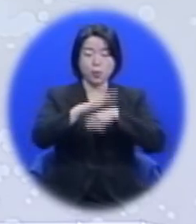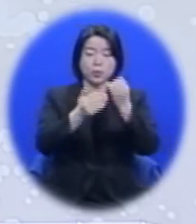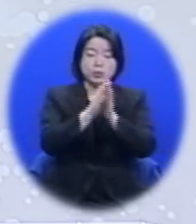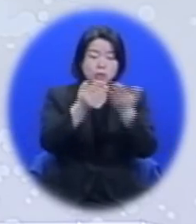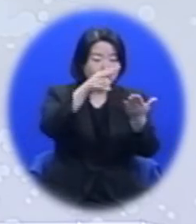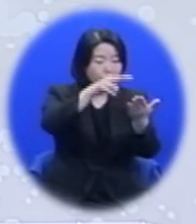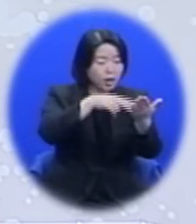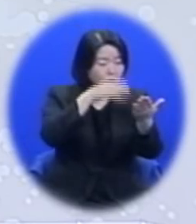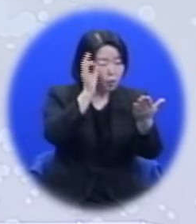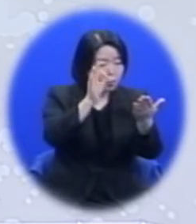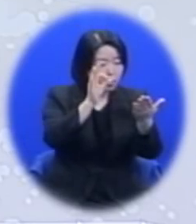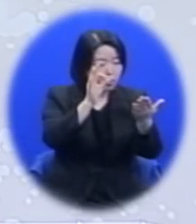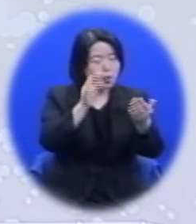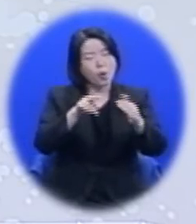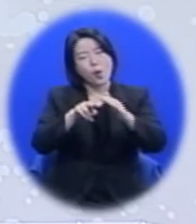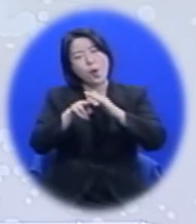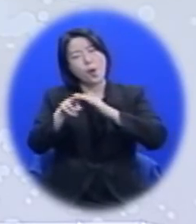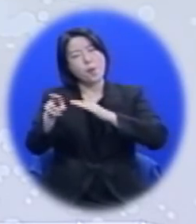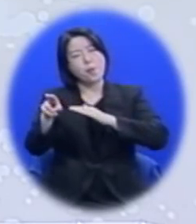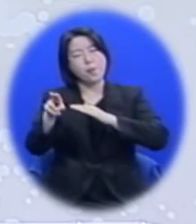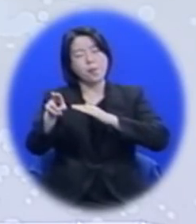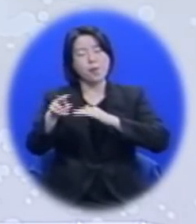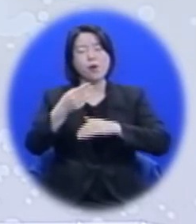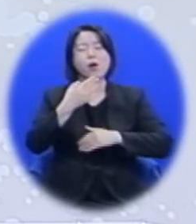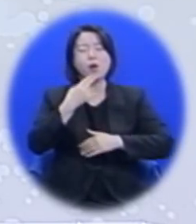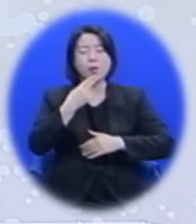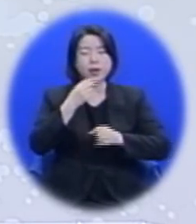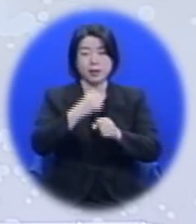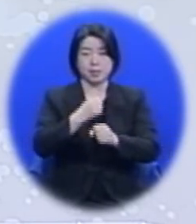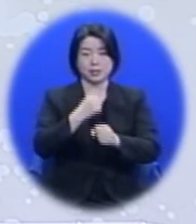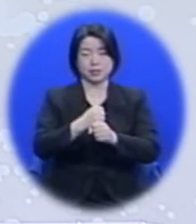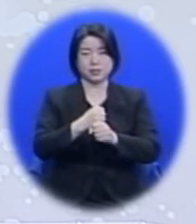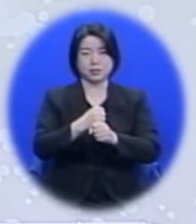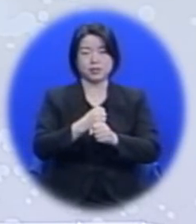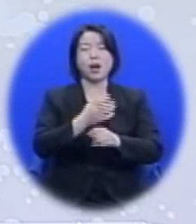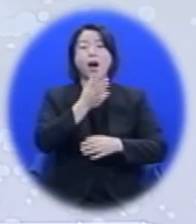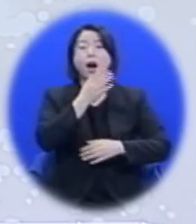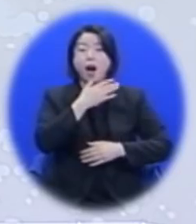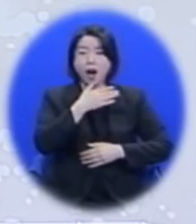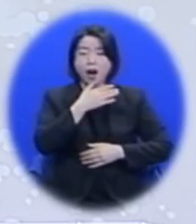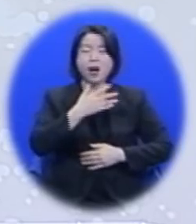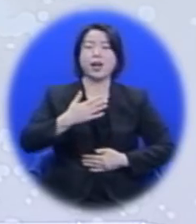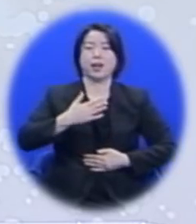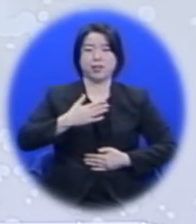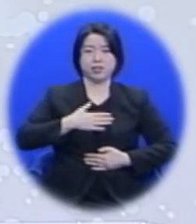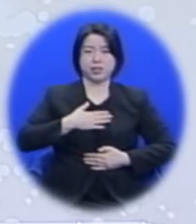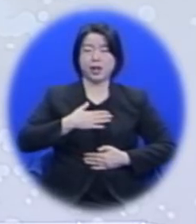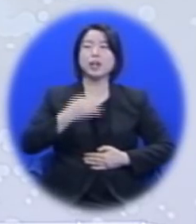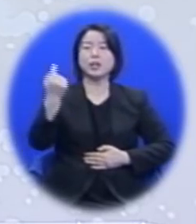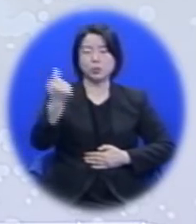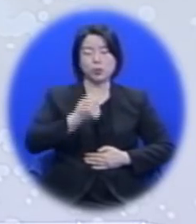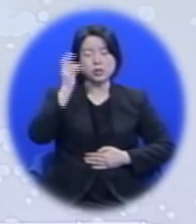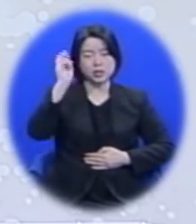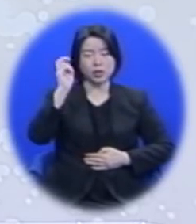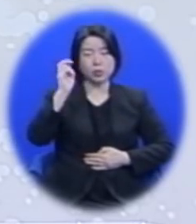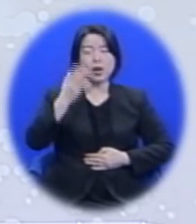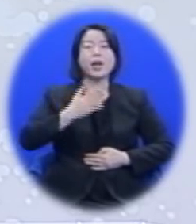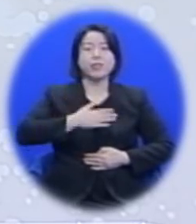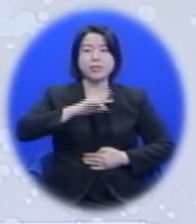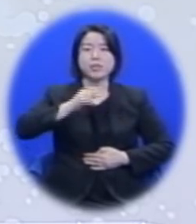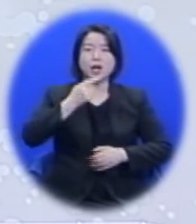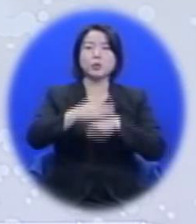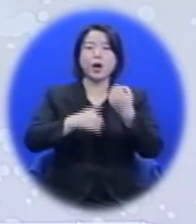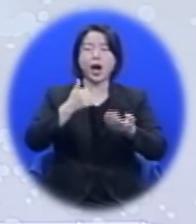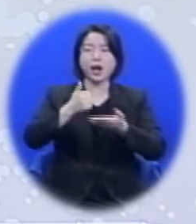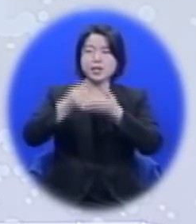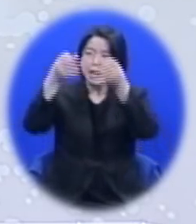읽어보고 피해갈 수 없도록 만드시는 하나님. 그렇구나, 나에게도 오시겠구나, 나도 하나님의